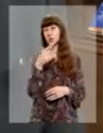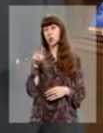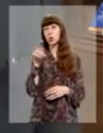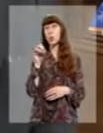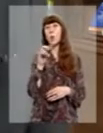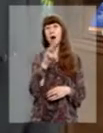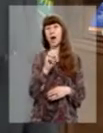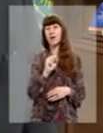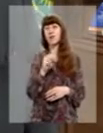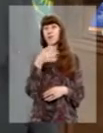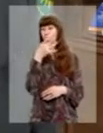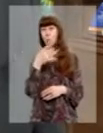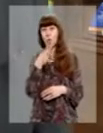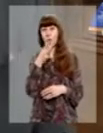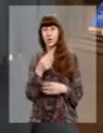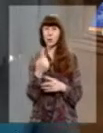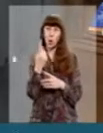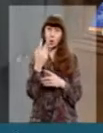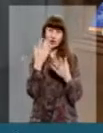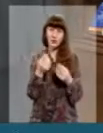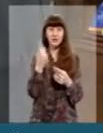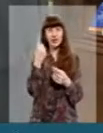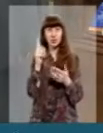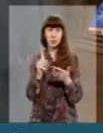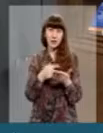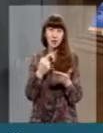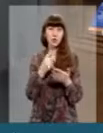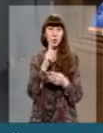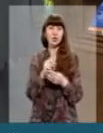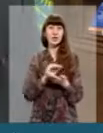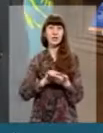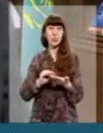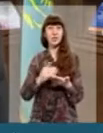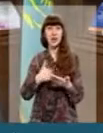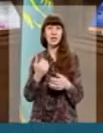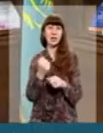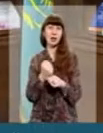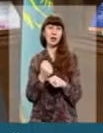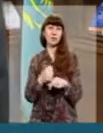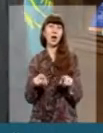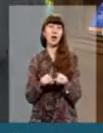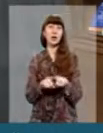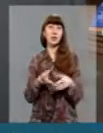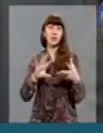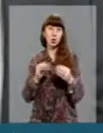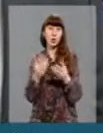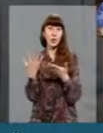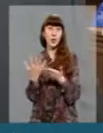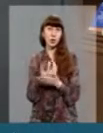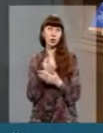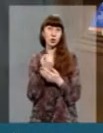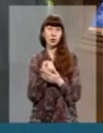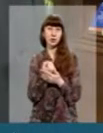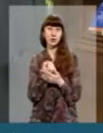как хотите, но в один день одну страницу вы должны написать. Так я и делал. И в итоге вот получилась